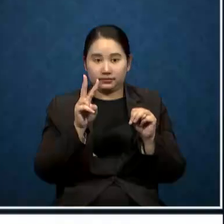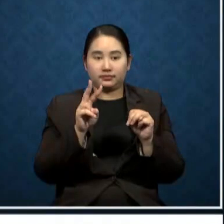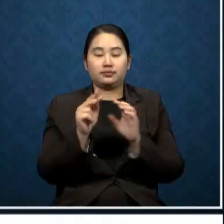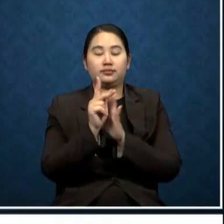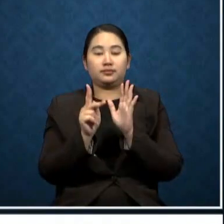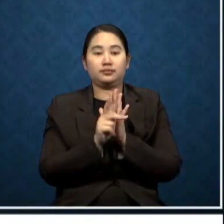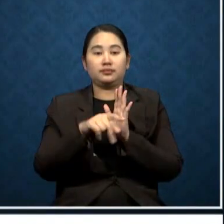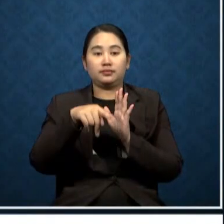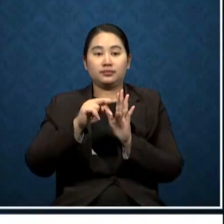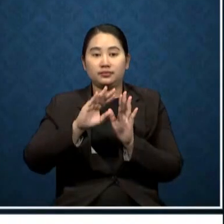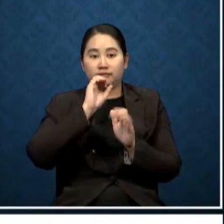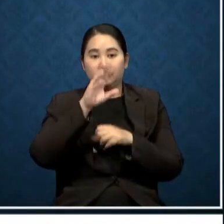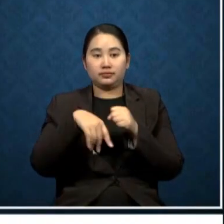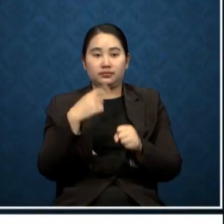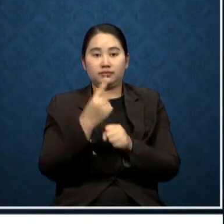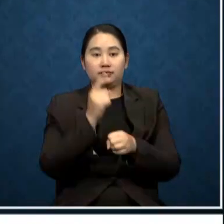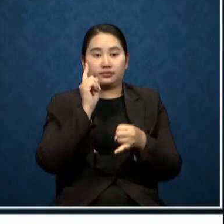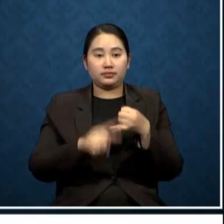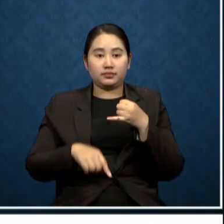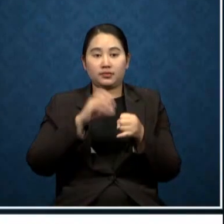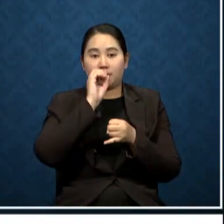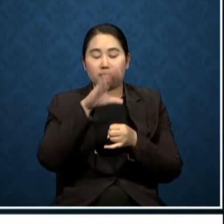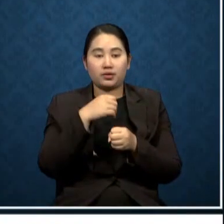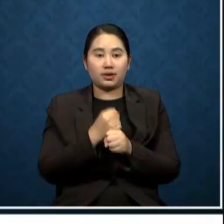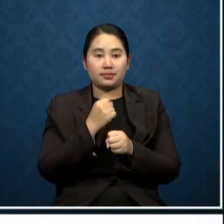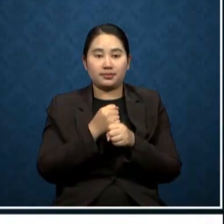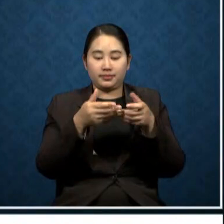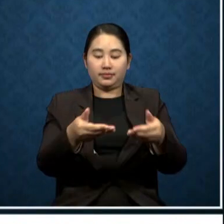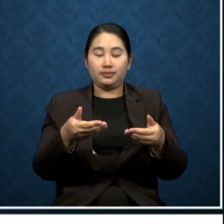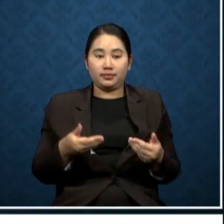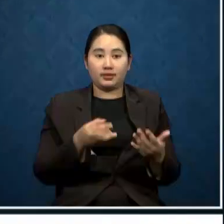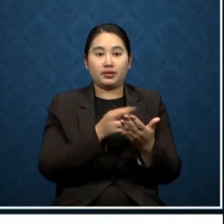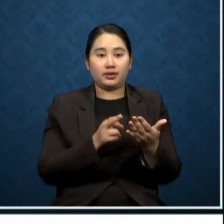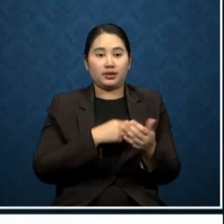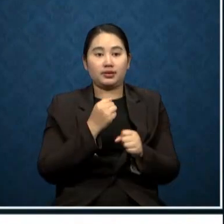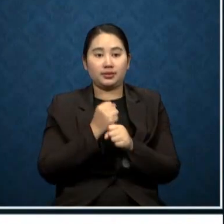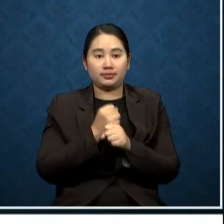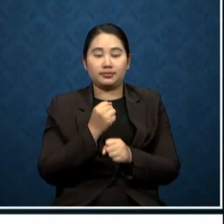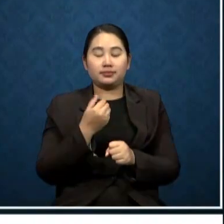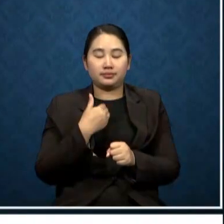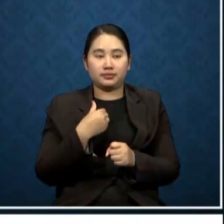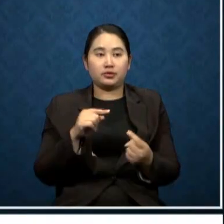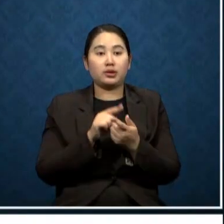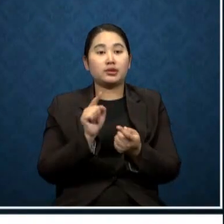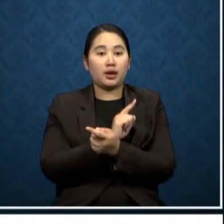คอ